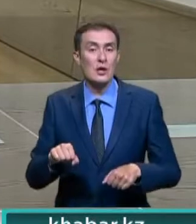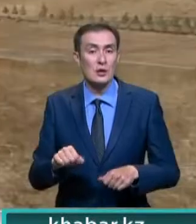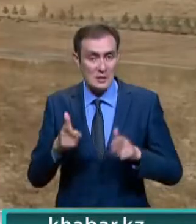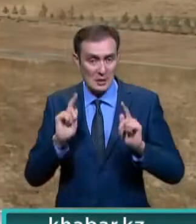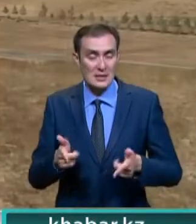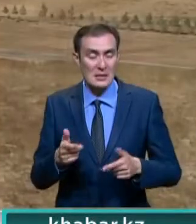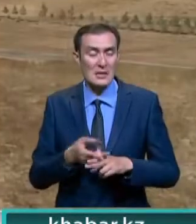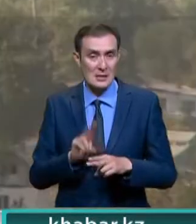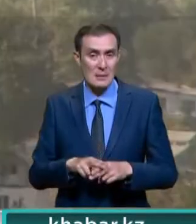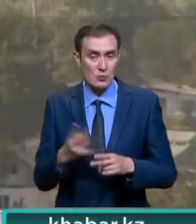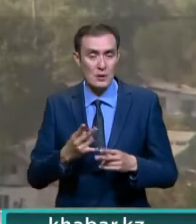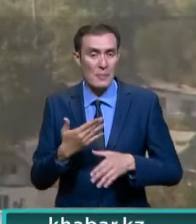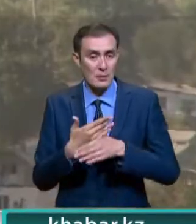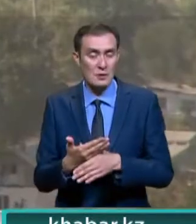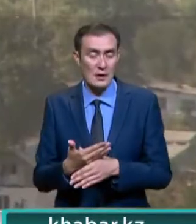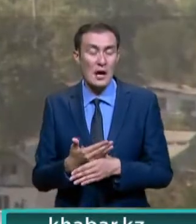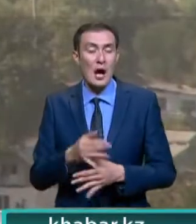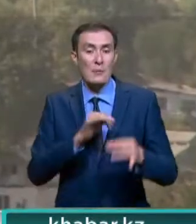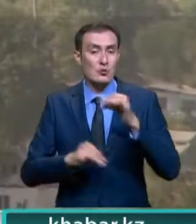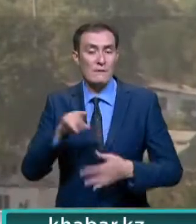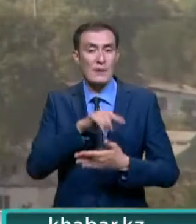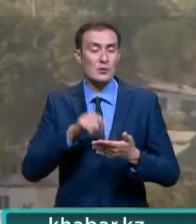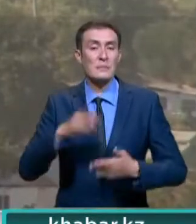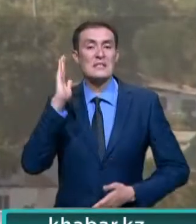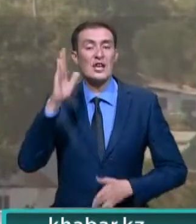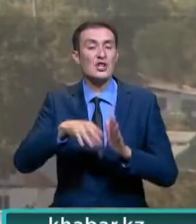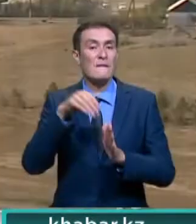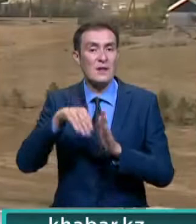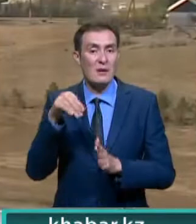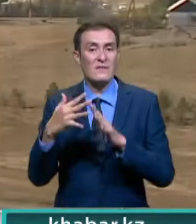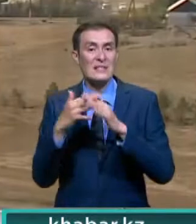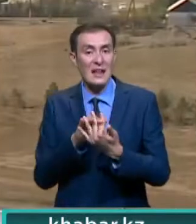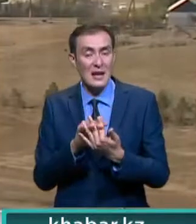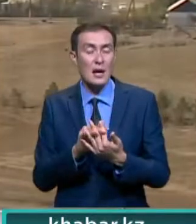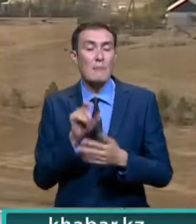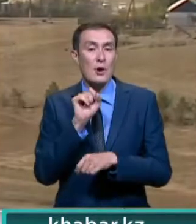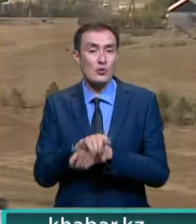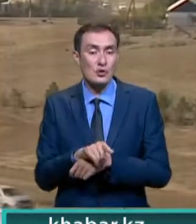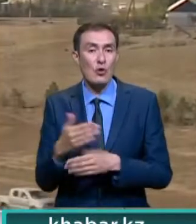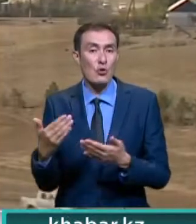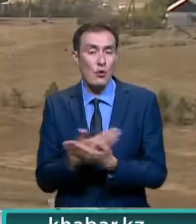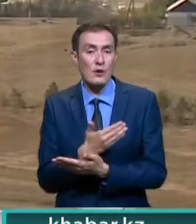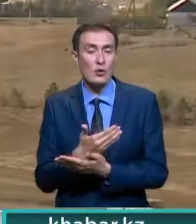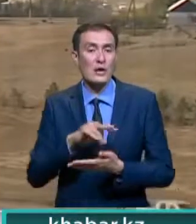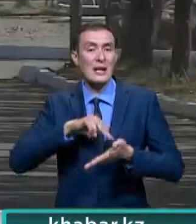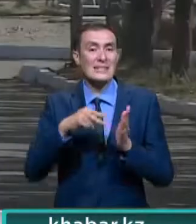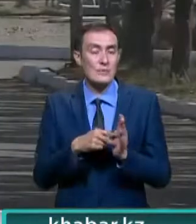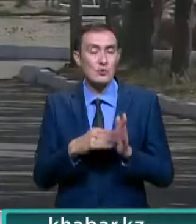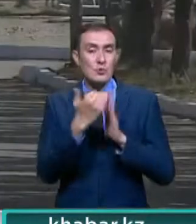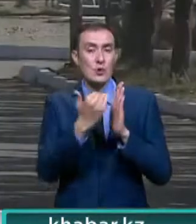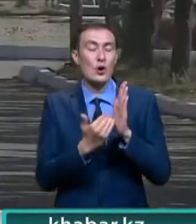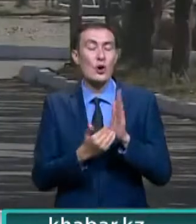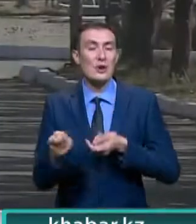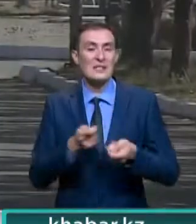поддержать его. По итогам обсуждения вопроса предстоящих выборов на селе правительству поручено внести новую концепцию развития